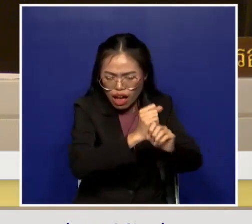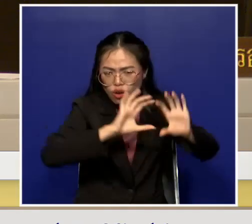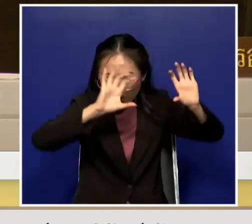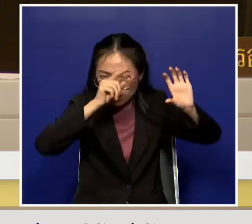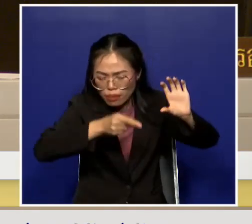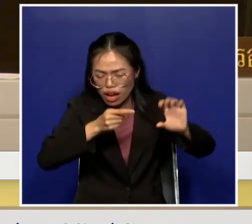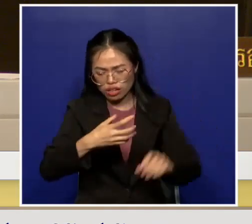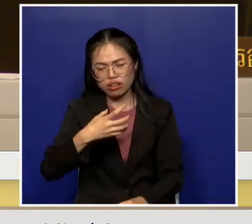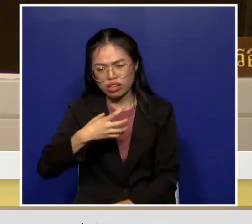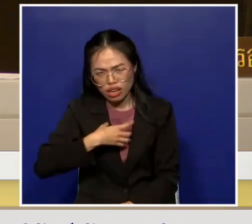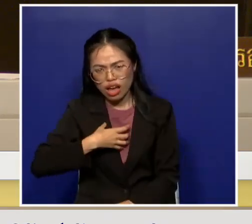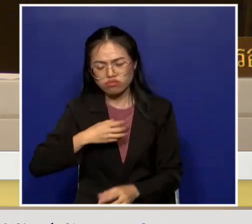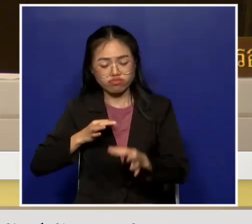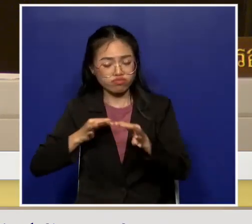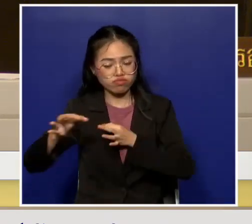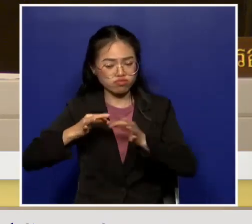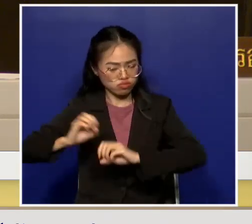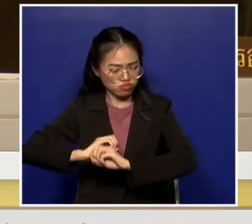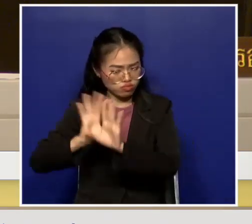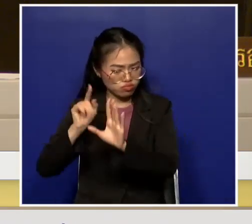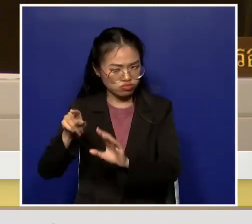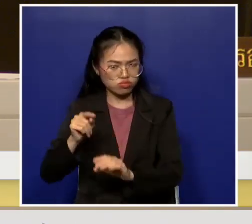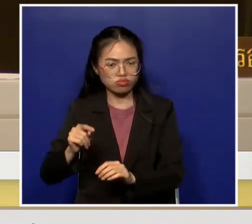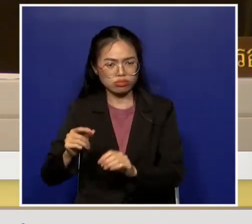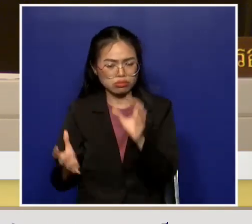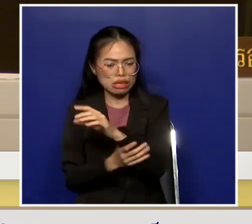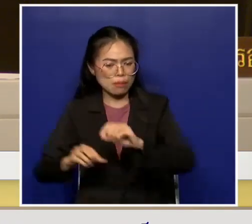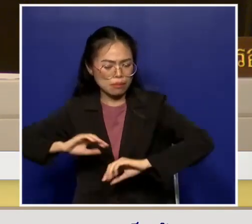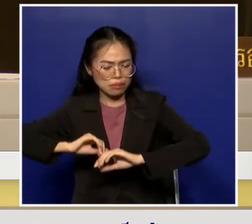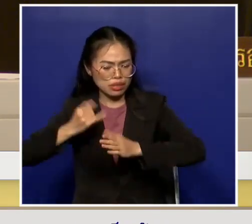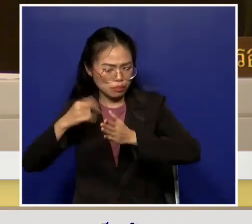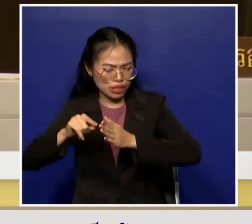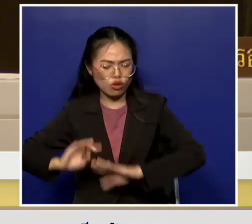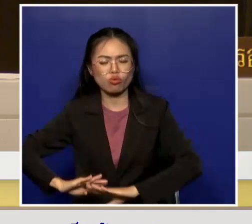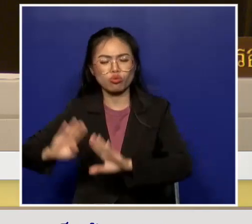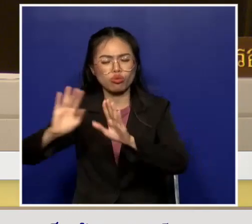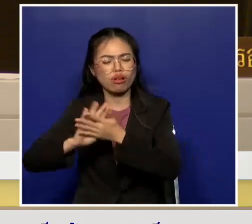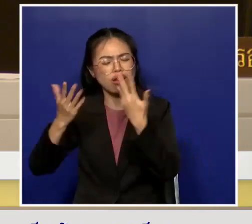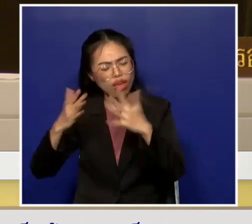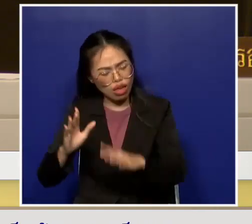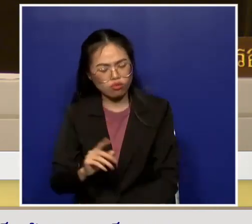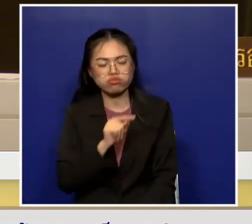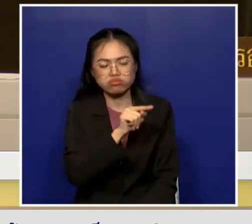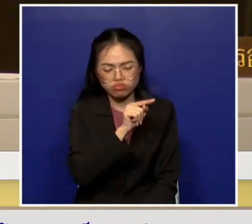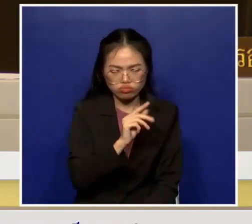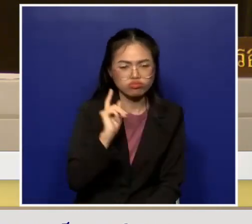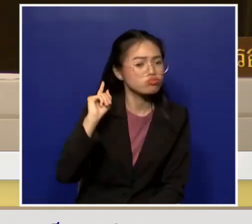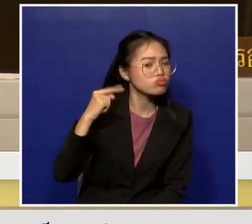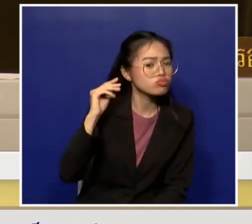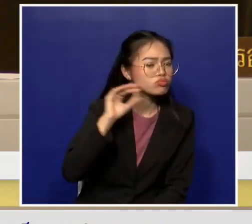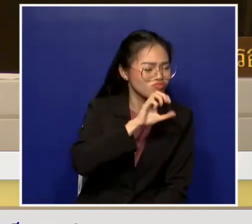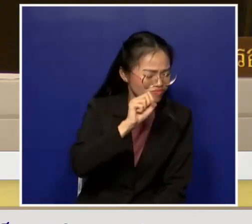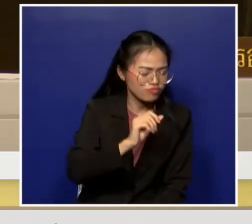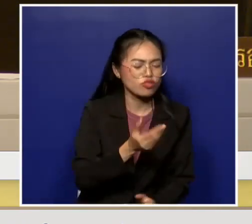ในไม่ได้ผิดข้อบังคับละครับเพราะอันที่ผิดไปแล้วท่านถอนไปแล้วผมว่าท่านปรินาฟังไปต่อก่อนนะ